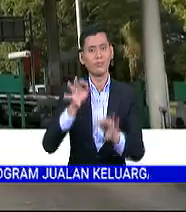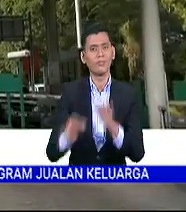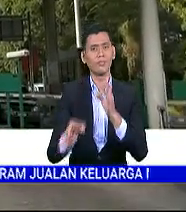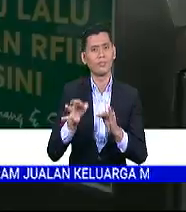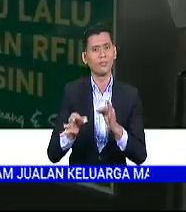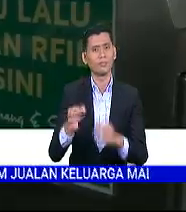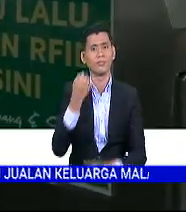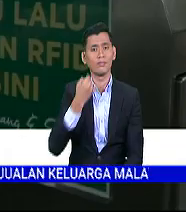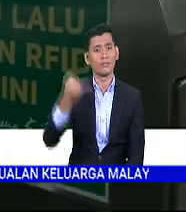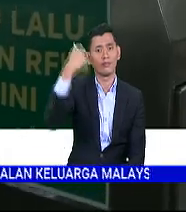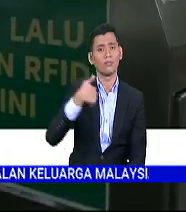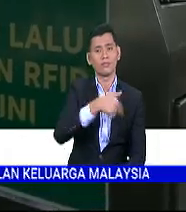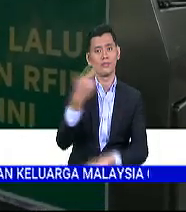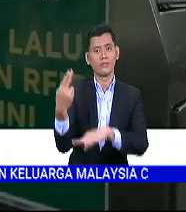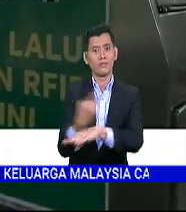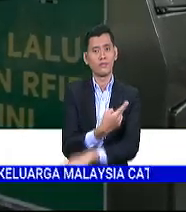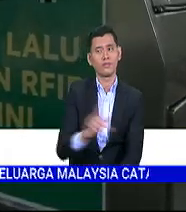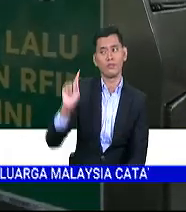macam kita pakai Touch and Go,